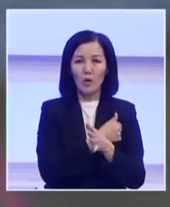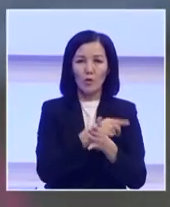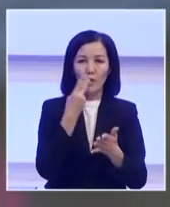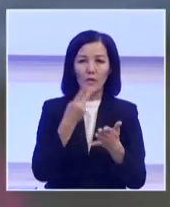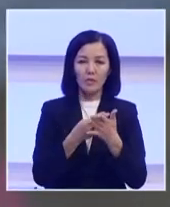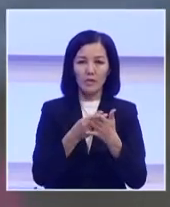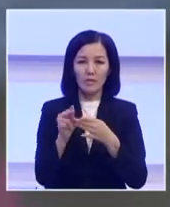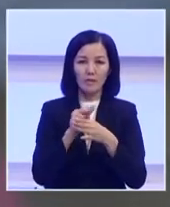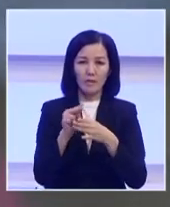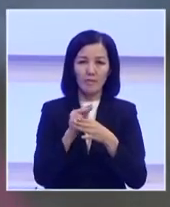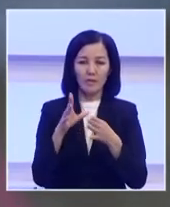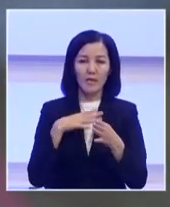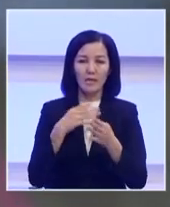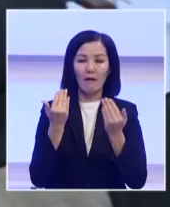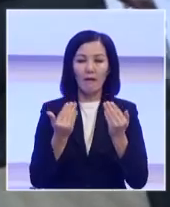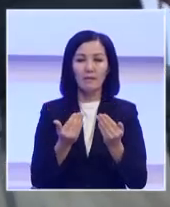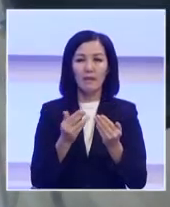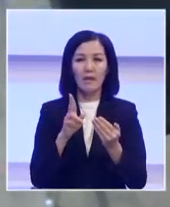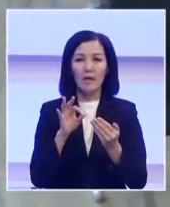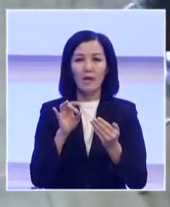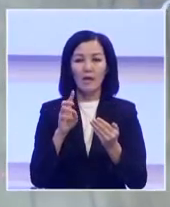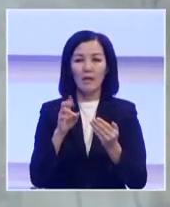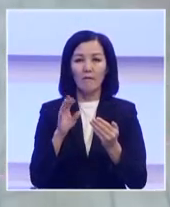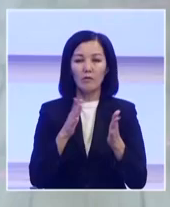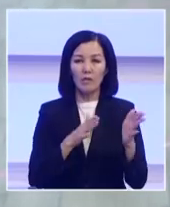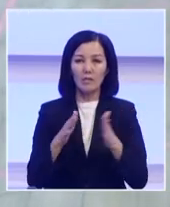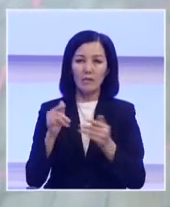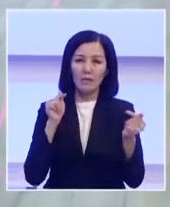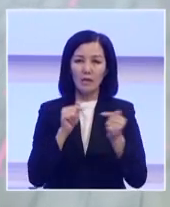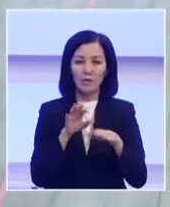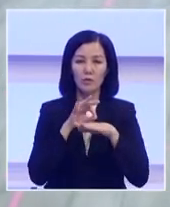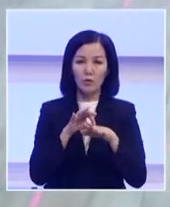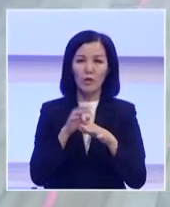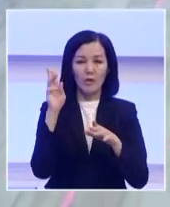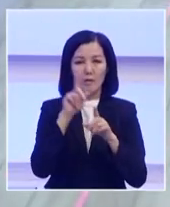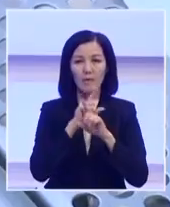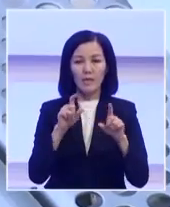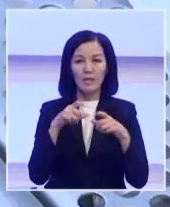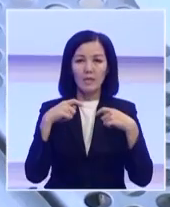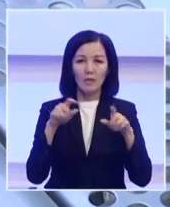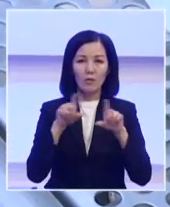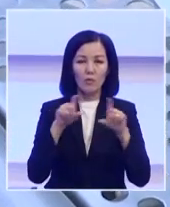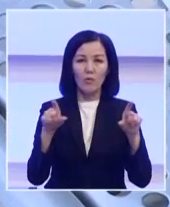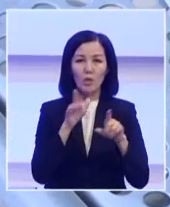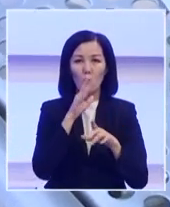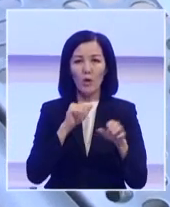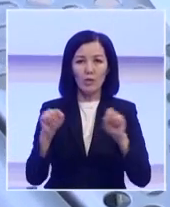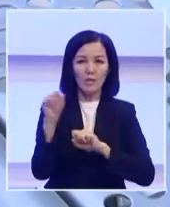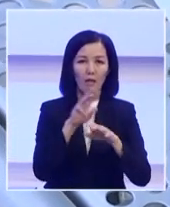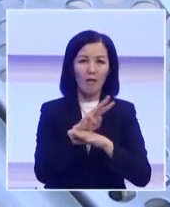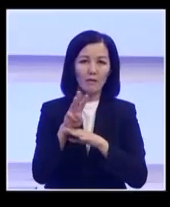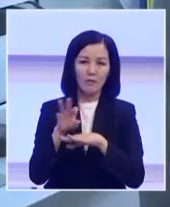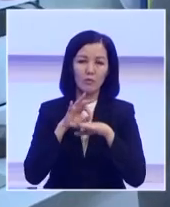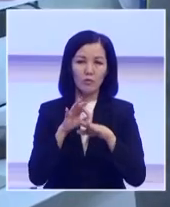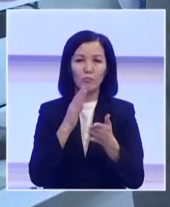жатқызылды. Ал қазір коронавирусқа қарсы күрес жүйелі жүріп жатыр. Мемлекеттік мекемелерде, сауда орталықтарында уақытылы залалсыздандыру жұмыстары